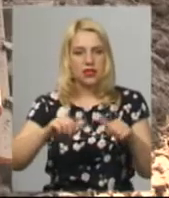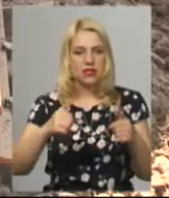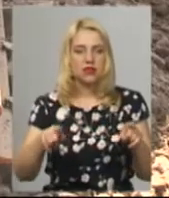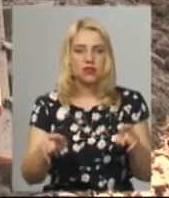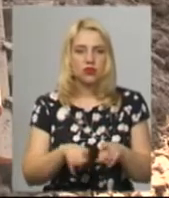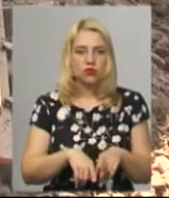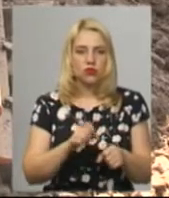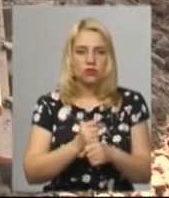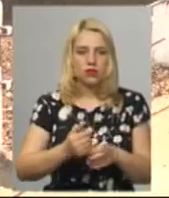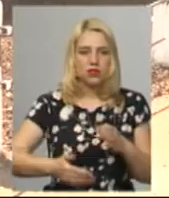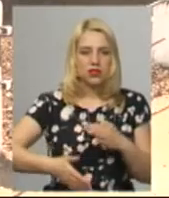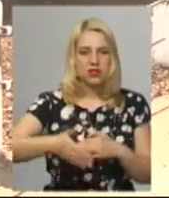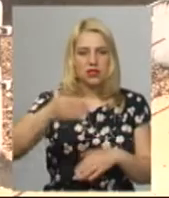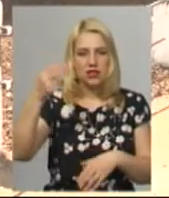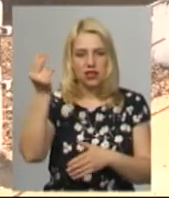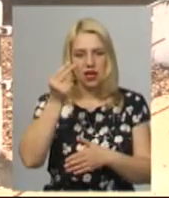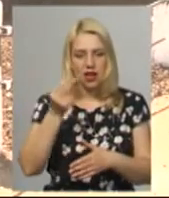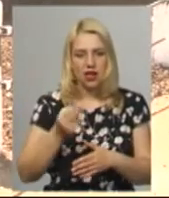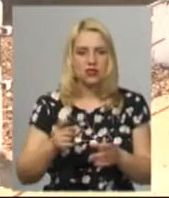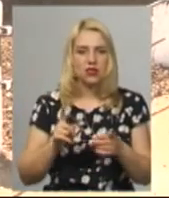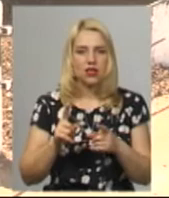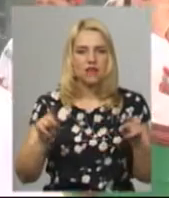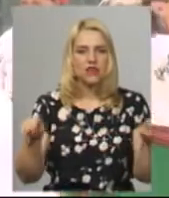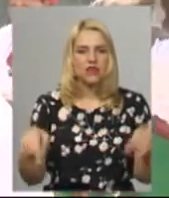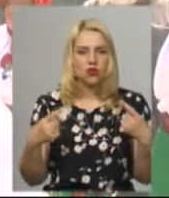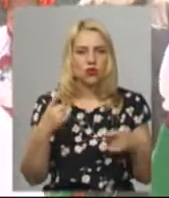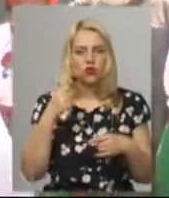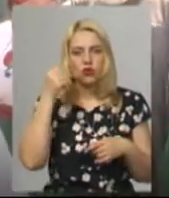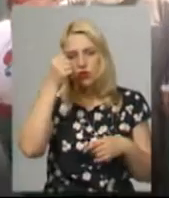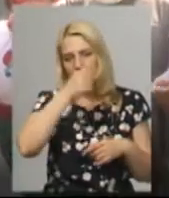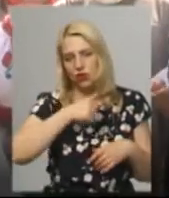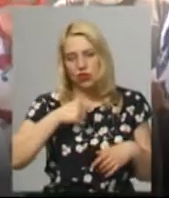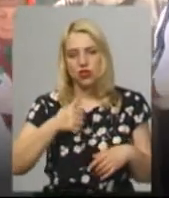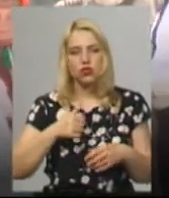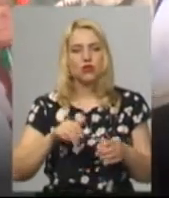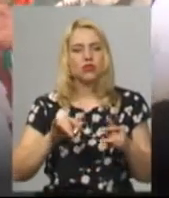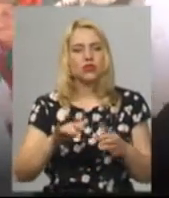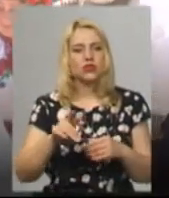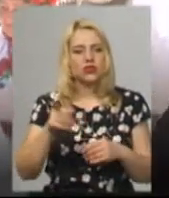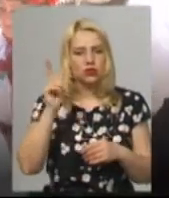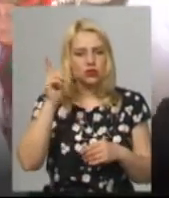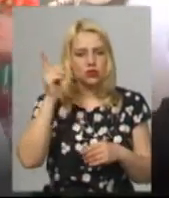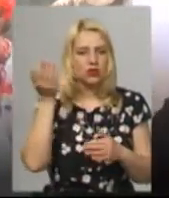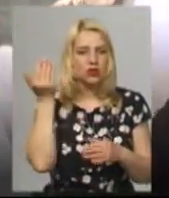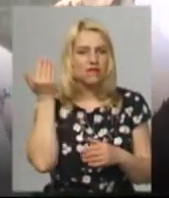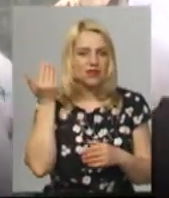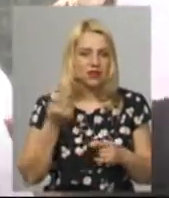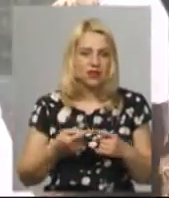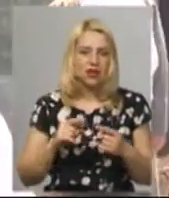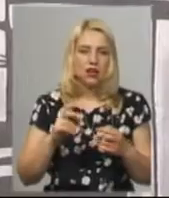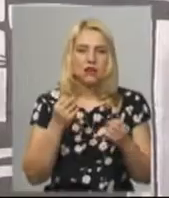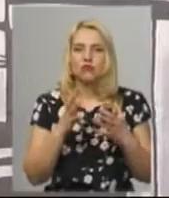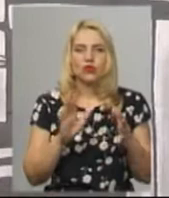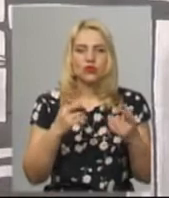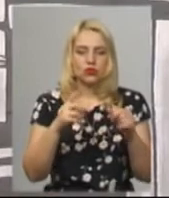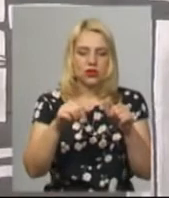яка відтворює подію 100-річної давнини, додає Анатолій Біліванцев. Ми не хотіли просто збудувати пам'ятний знак. Ми хотіли зробити щось